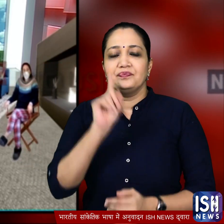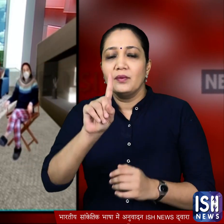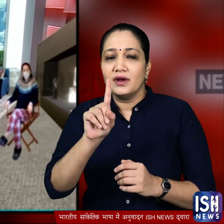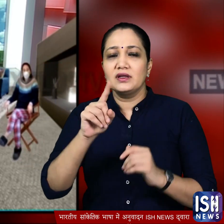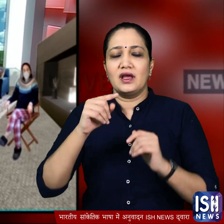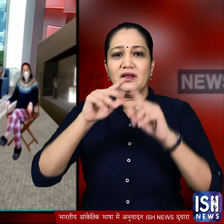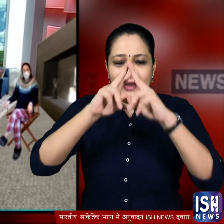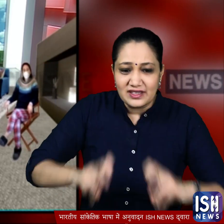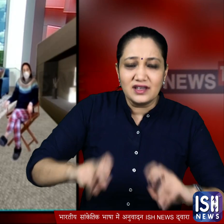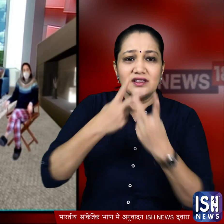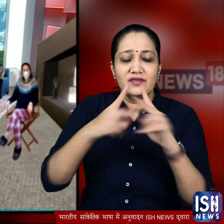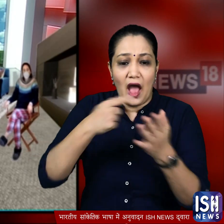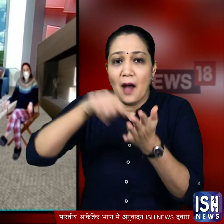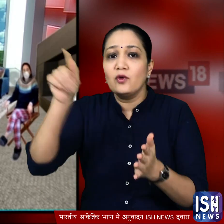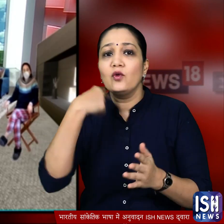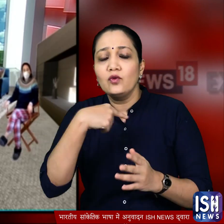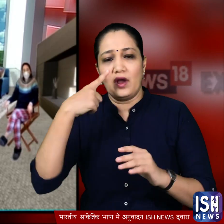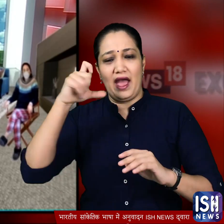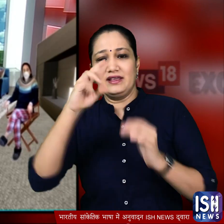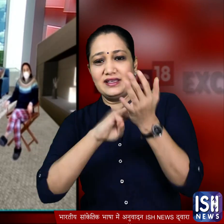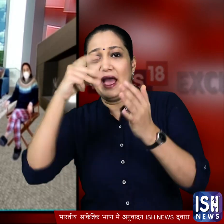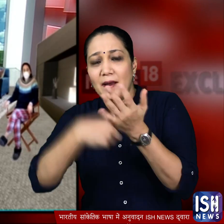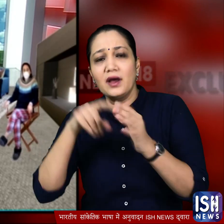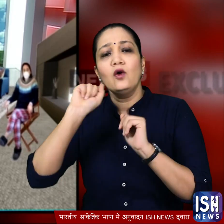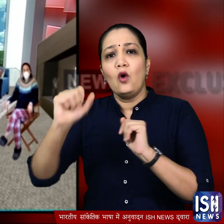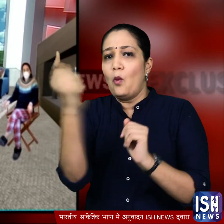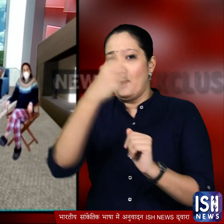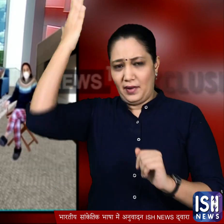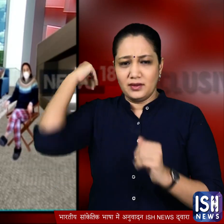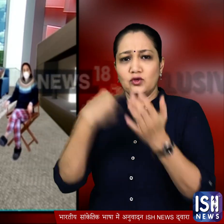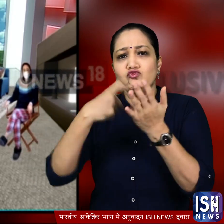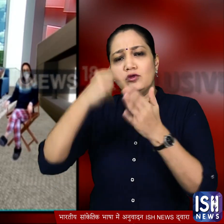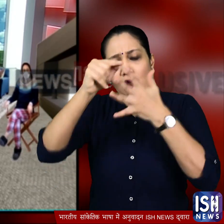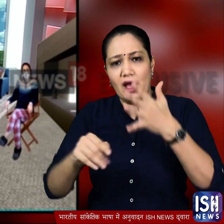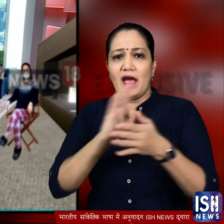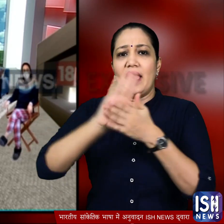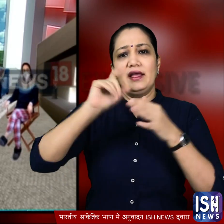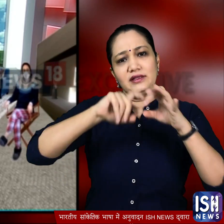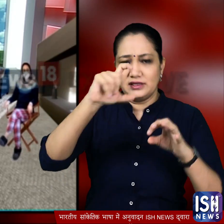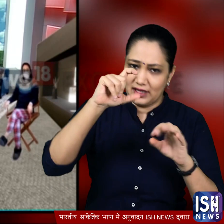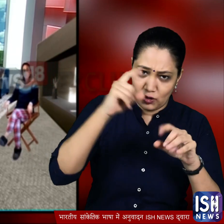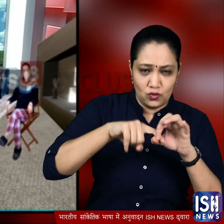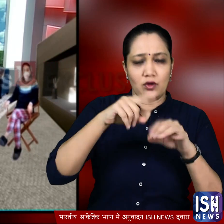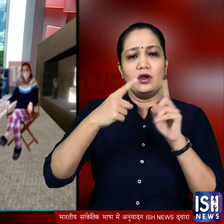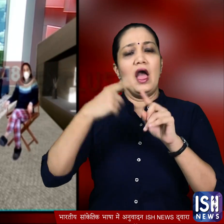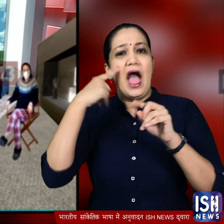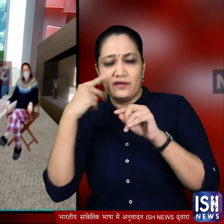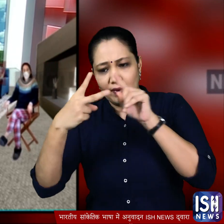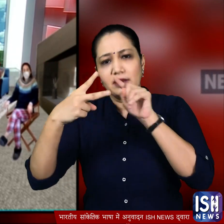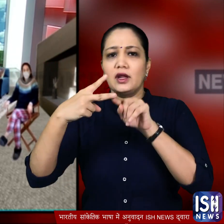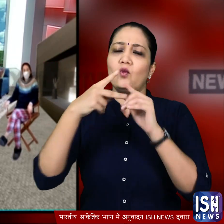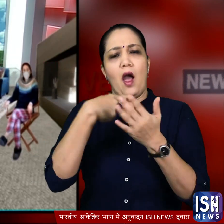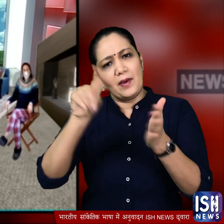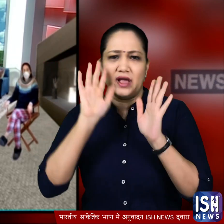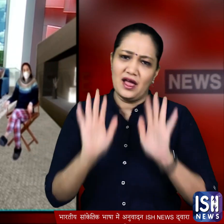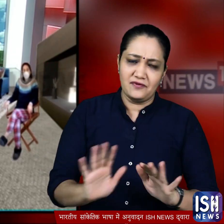हालांकि देश में मेडिकल रिसर्च को मान्यता देने वाली संस्था आईसीएमआर के पिछले महीने जारी निर्देशों में हाइड्रोक्सीक्लोरोक्विन और आइवोमेक्टिन के